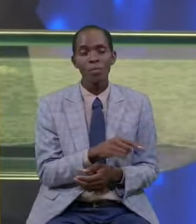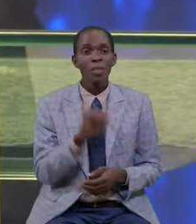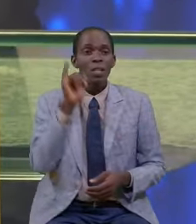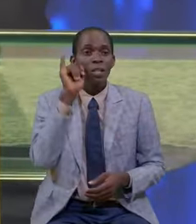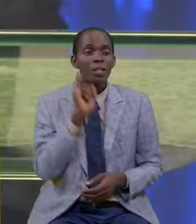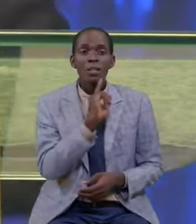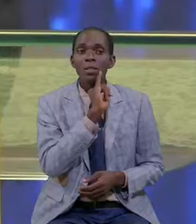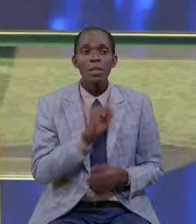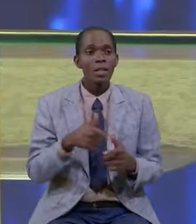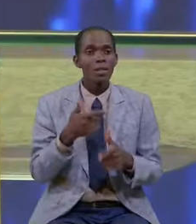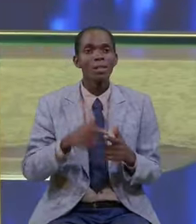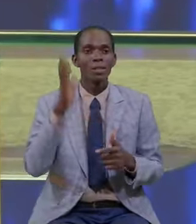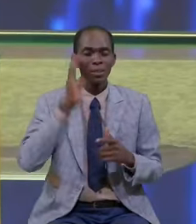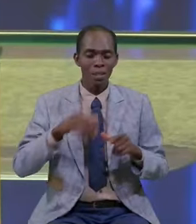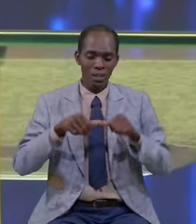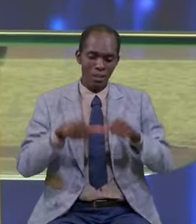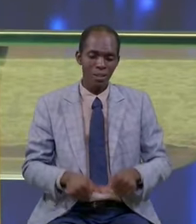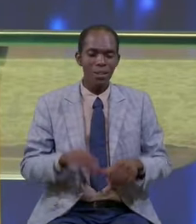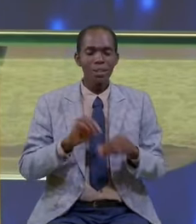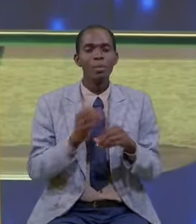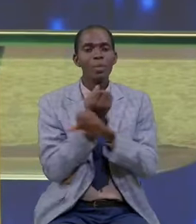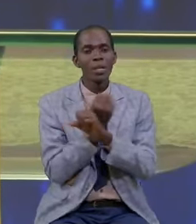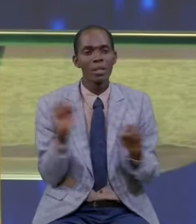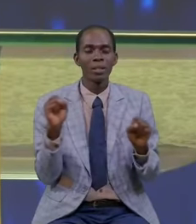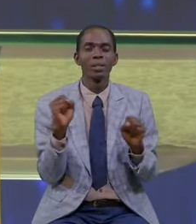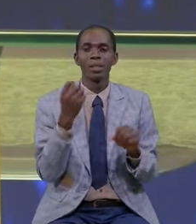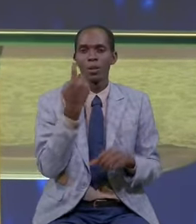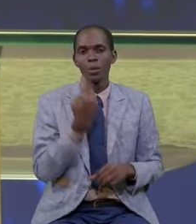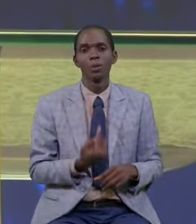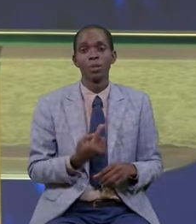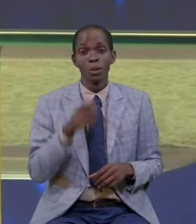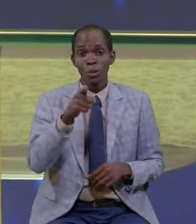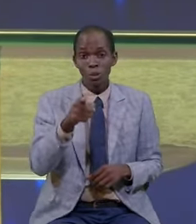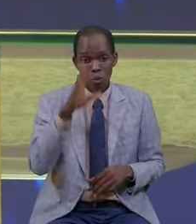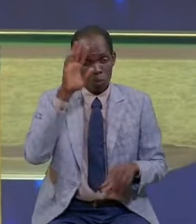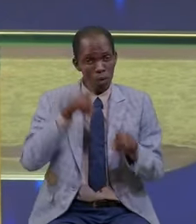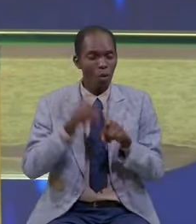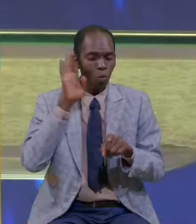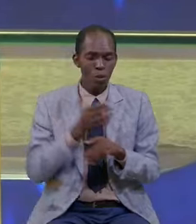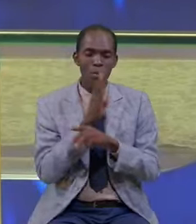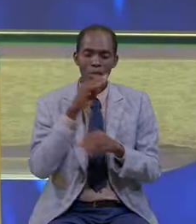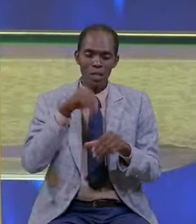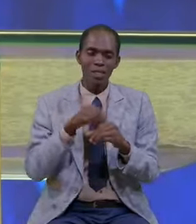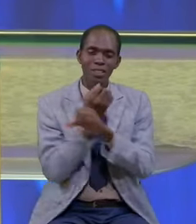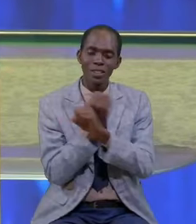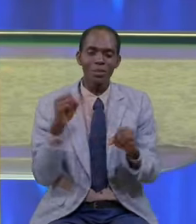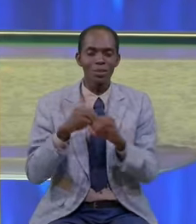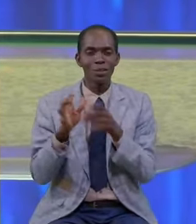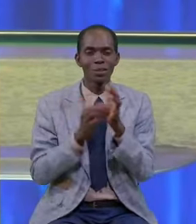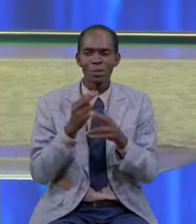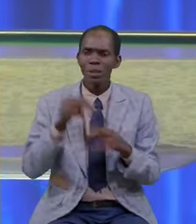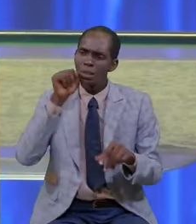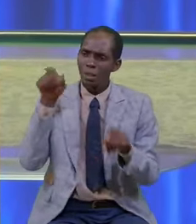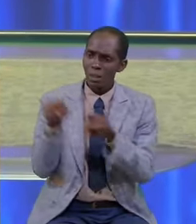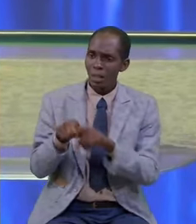est en sécurité dans sa demeure. Frère, vous allez demeurer en sécurité. Sœur, vous allez